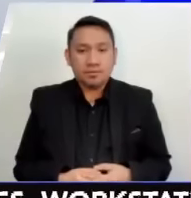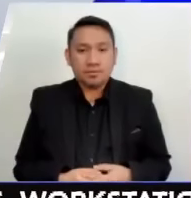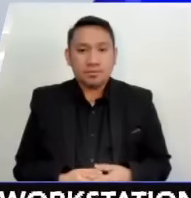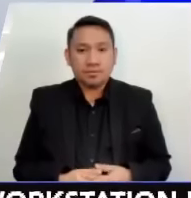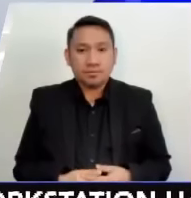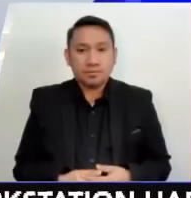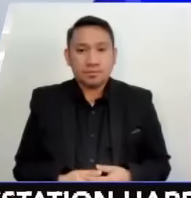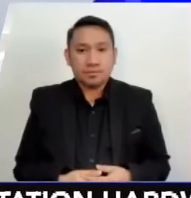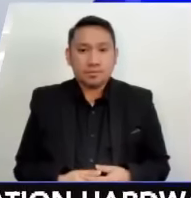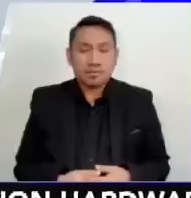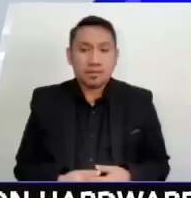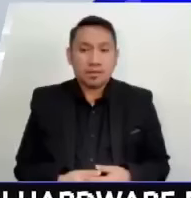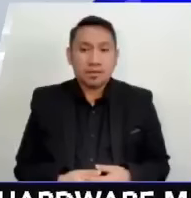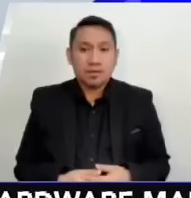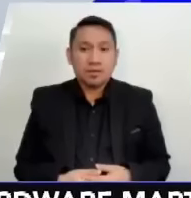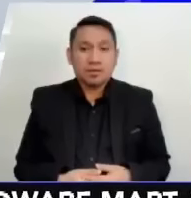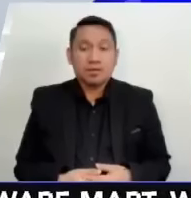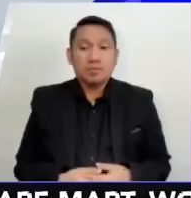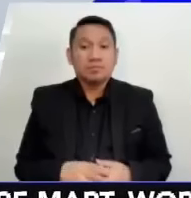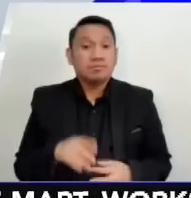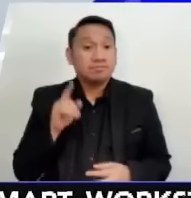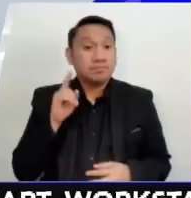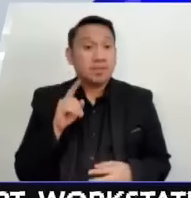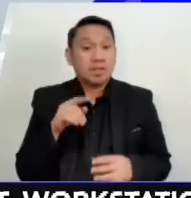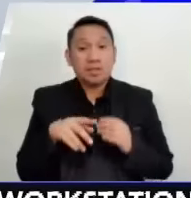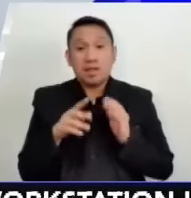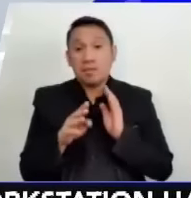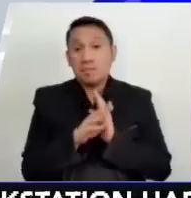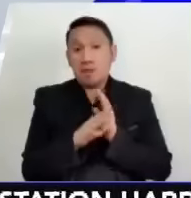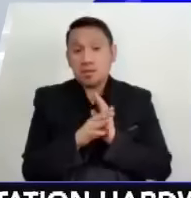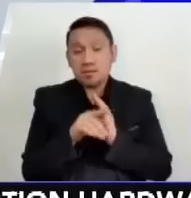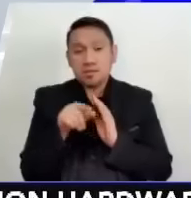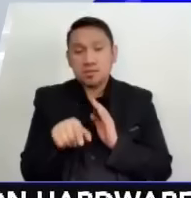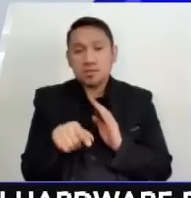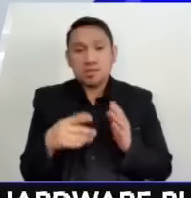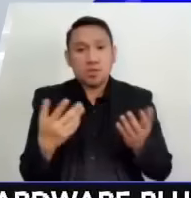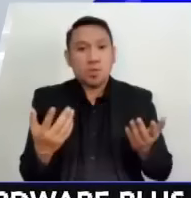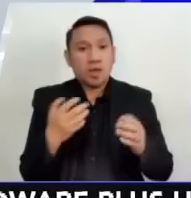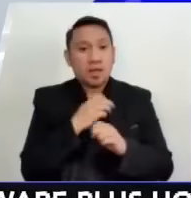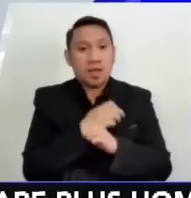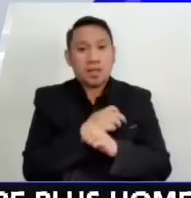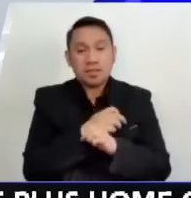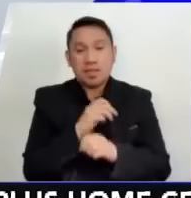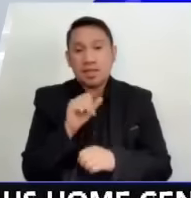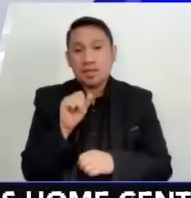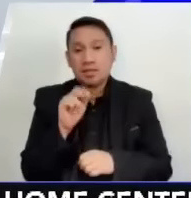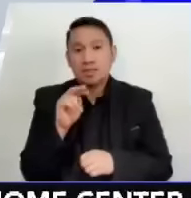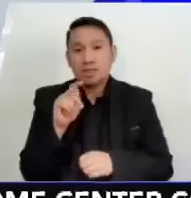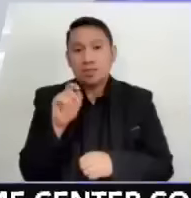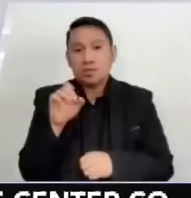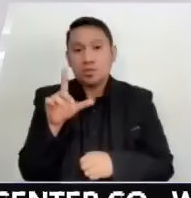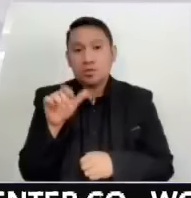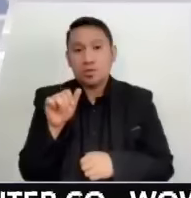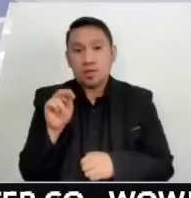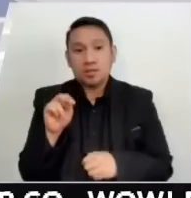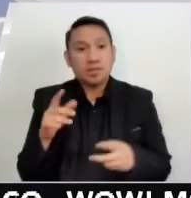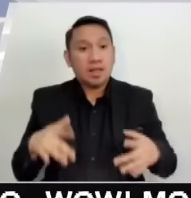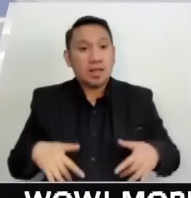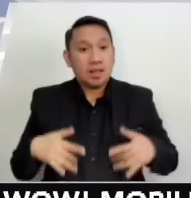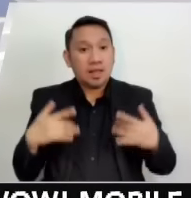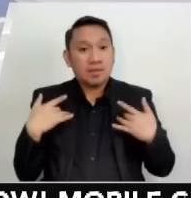inararo ng provincial bus sa mga barrier sa Edsa Santolan ang update sa unang balita live ni James Agustine